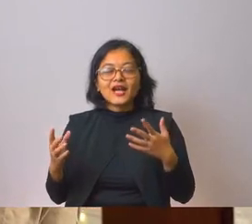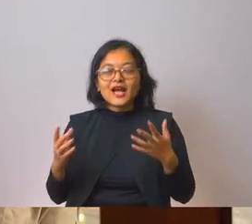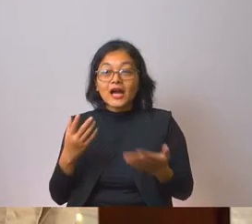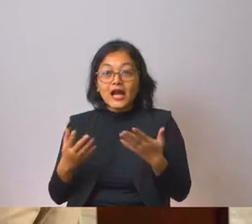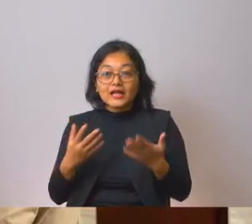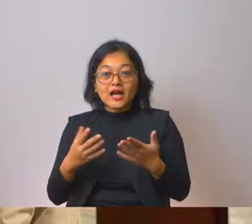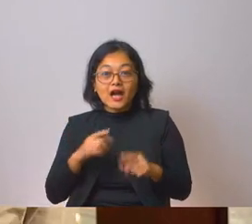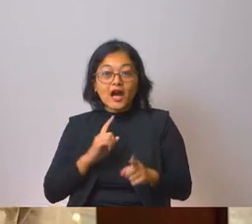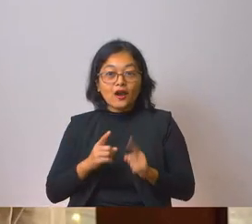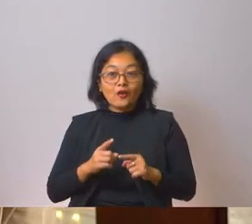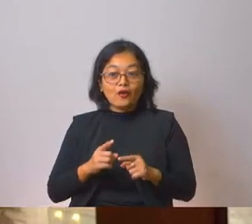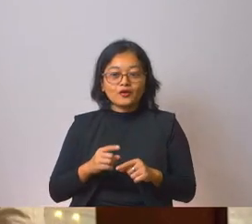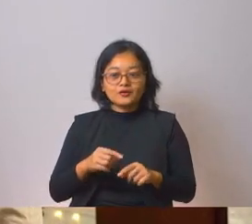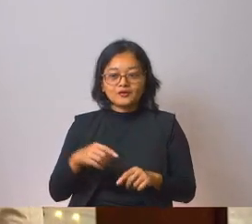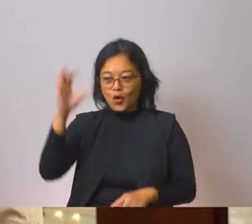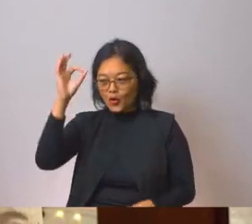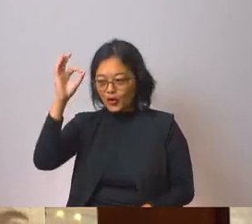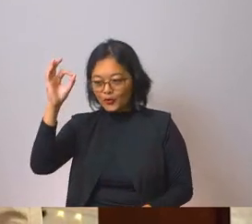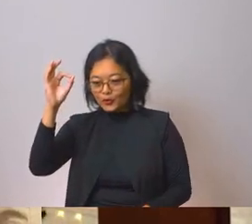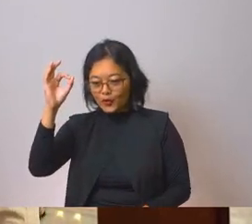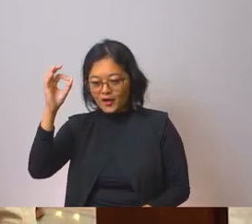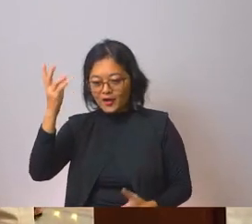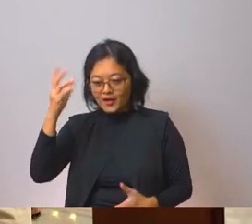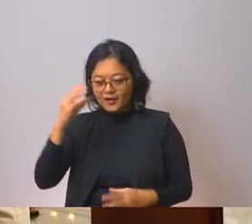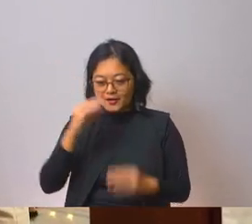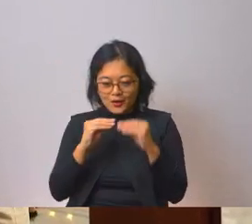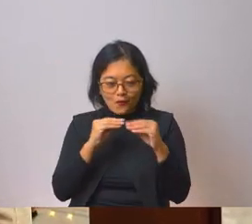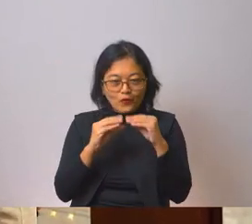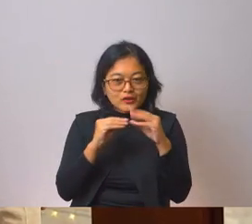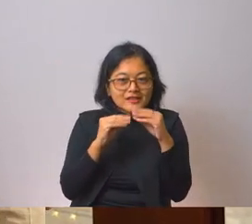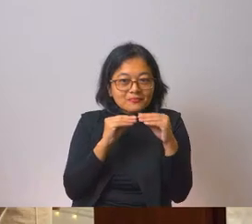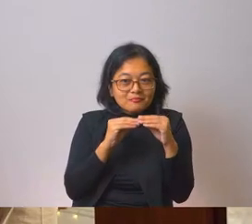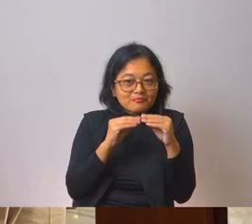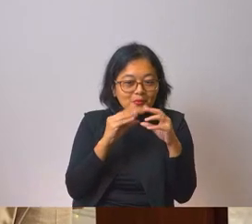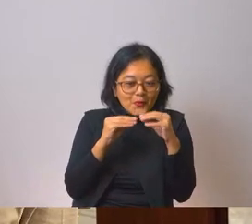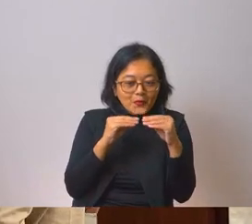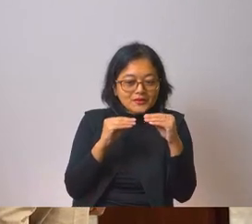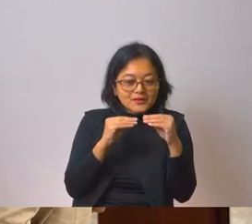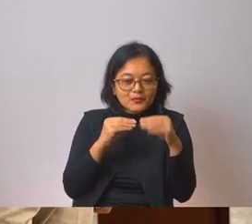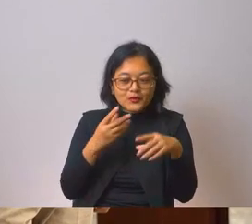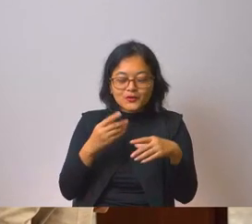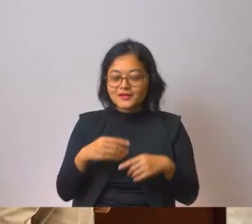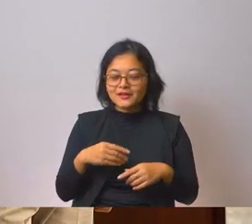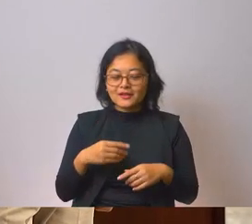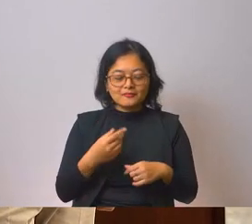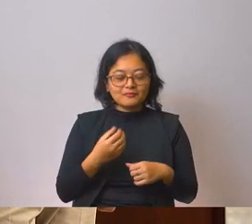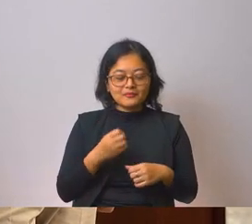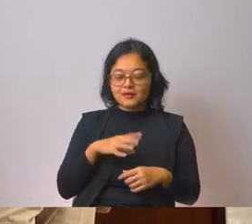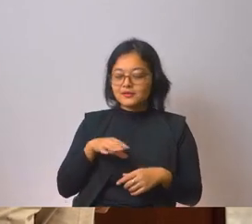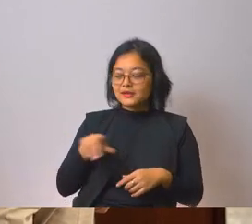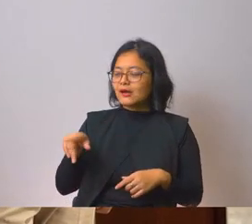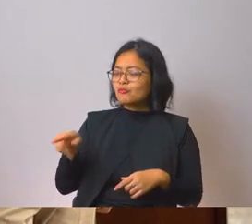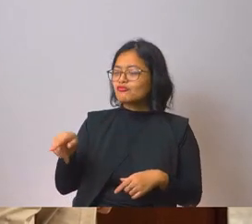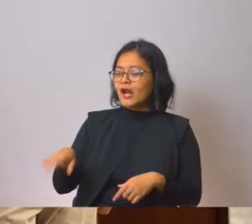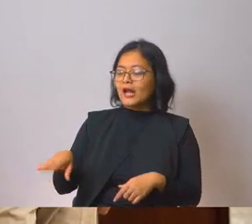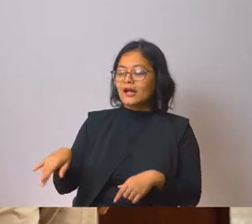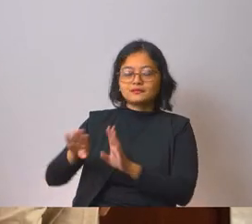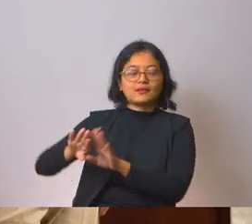Kamu masih kecil, ini obrolan orang tua. Ini mirip enggak sih dengan Markus 10 ayat